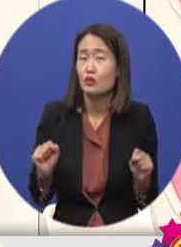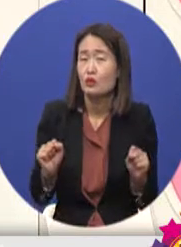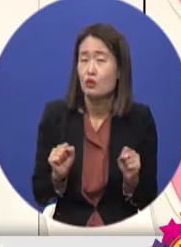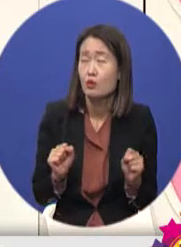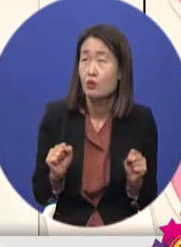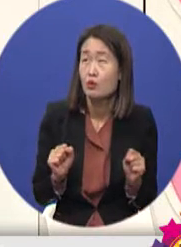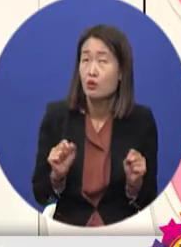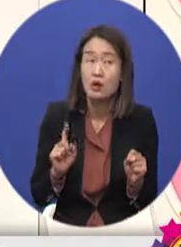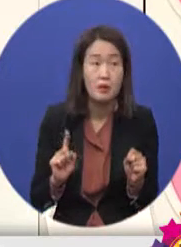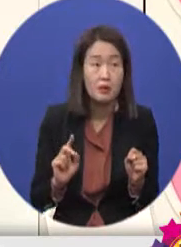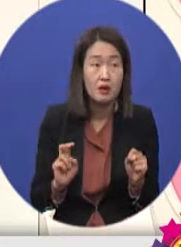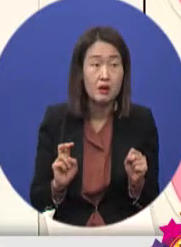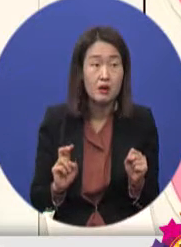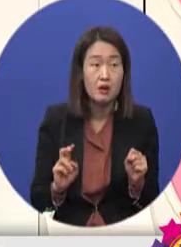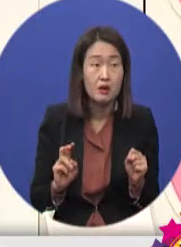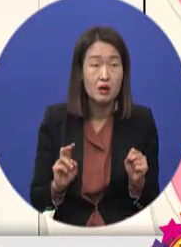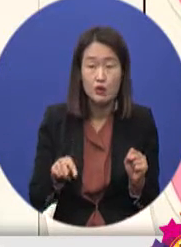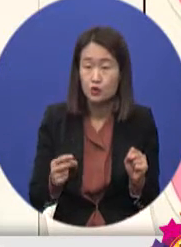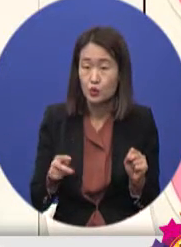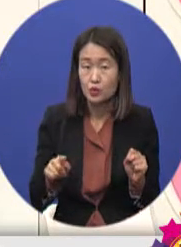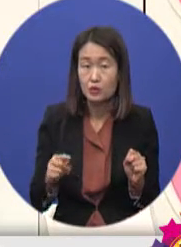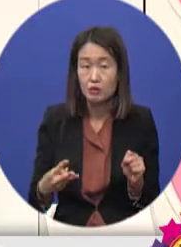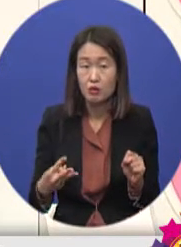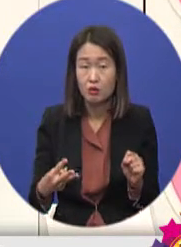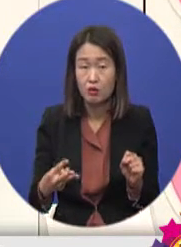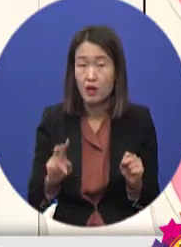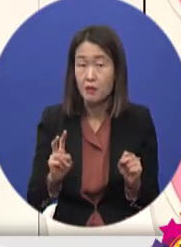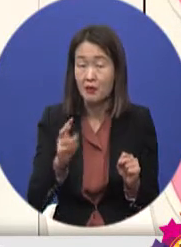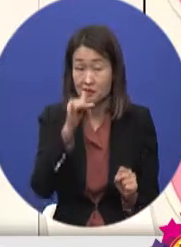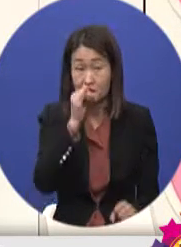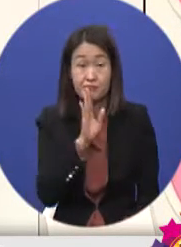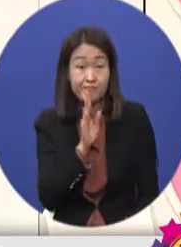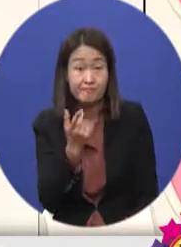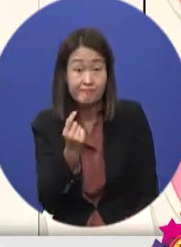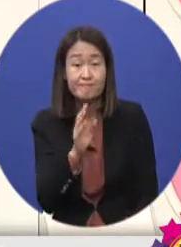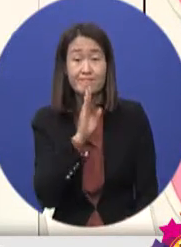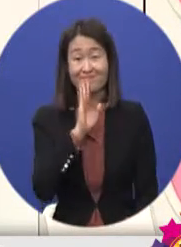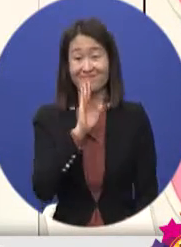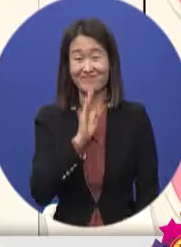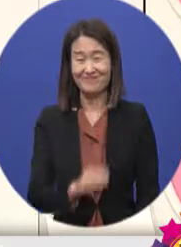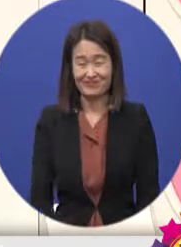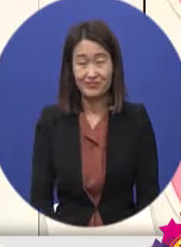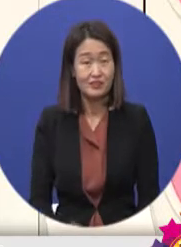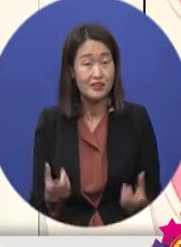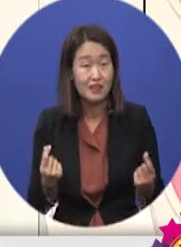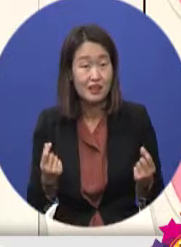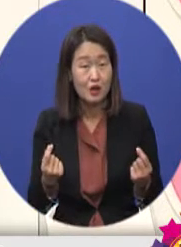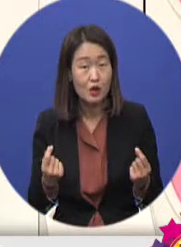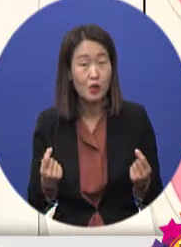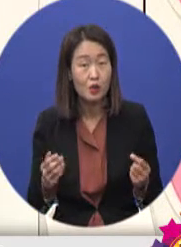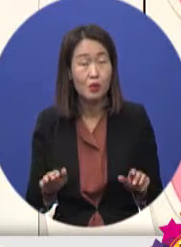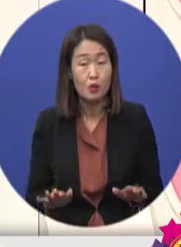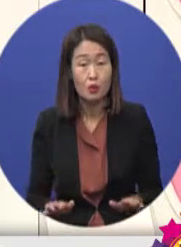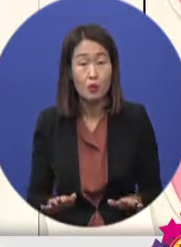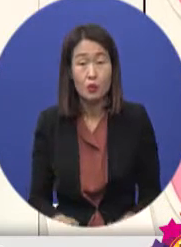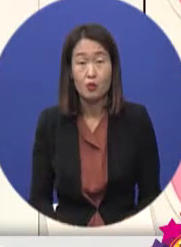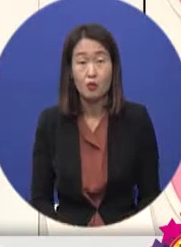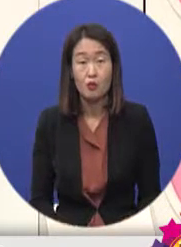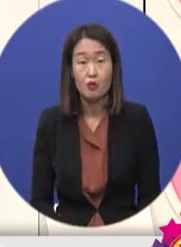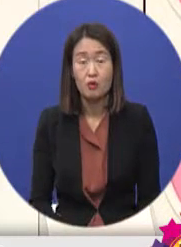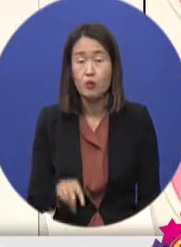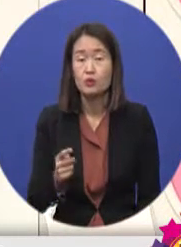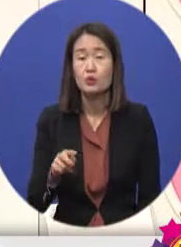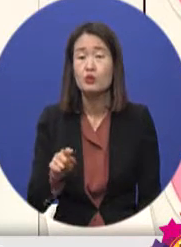모레, 내일인가, 언제 소설인가가 올 거예요, 아마. 예. 그렇죠? 예, 그렇습니다. 소설의